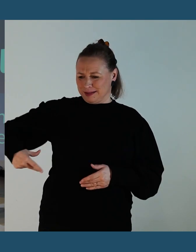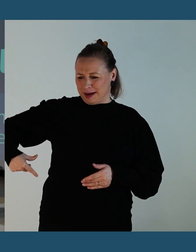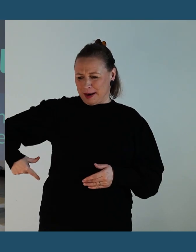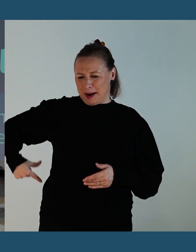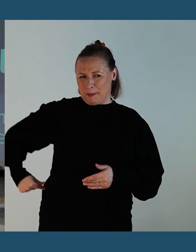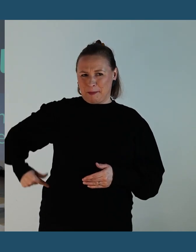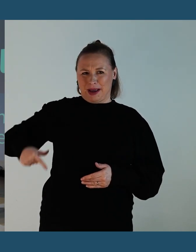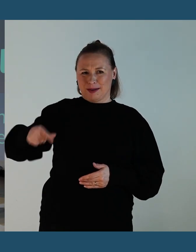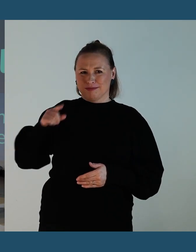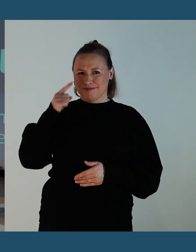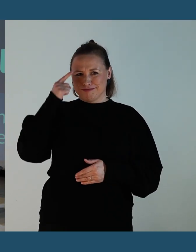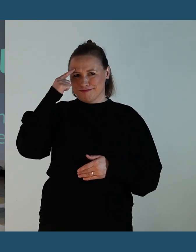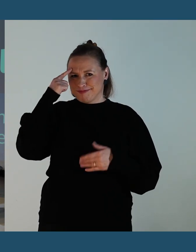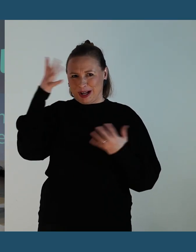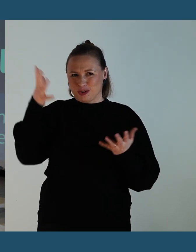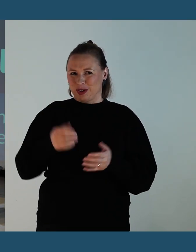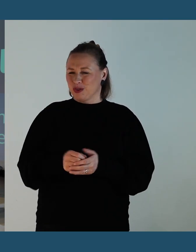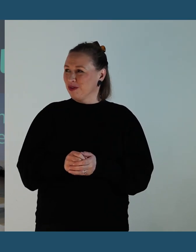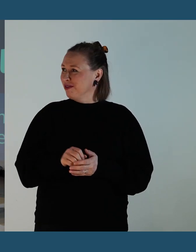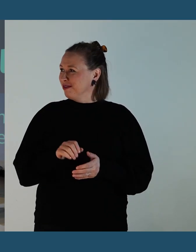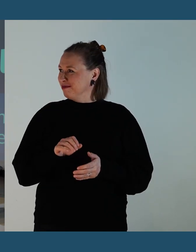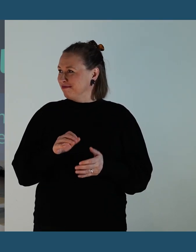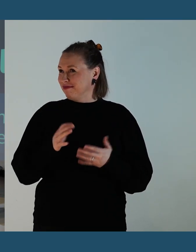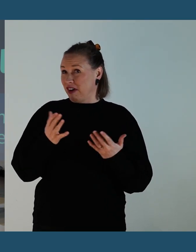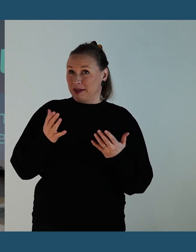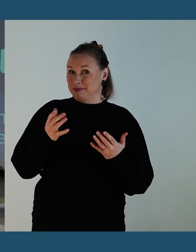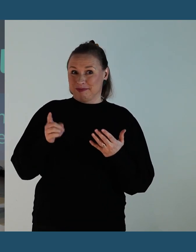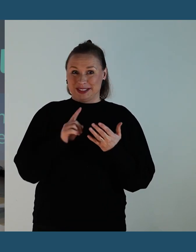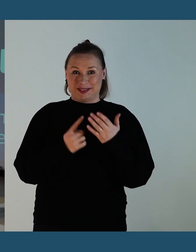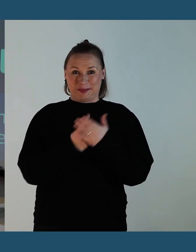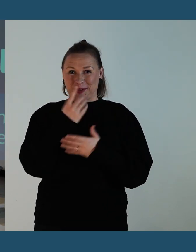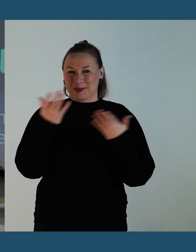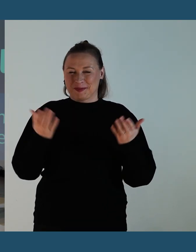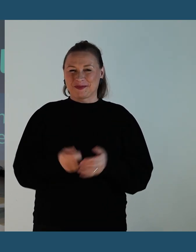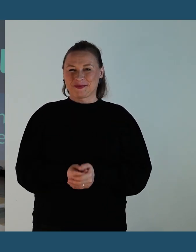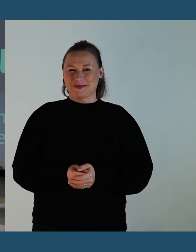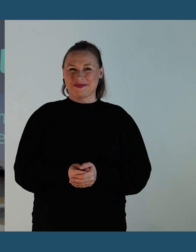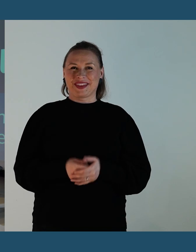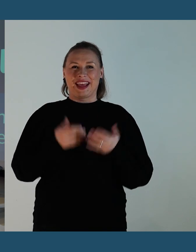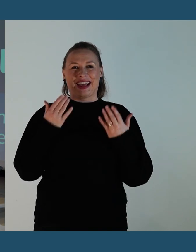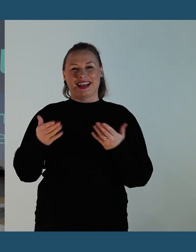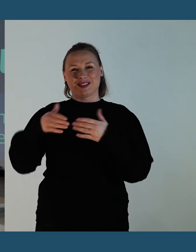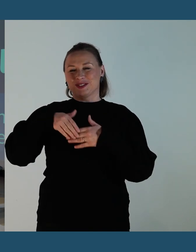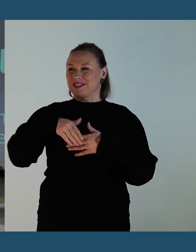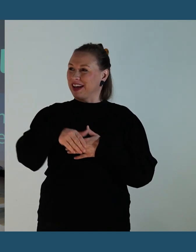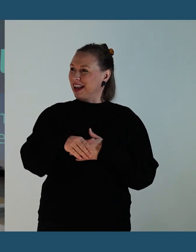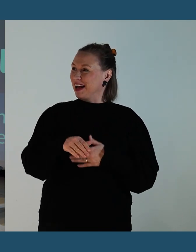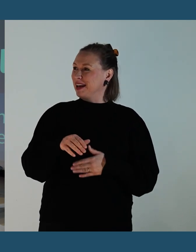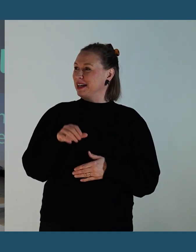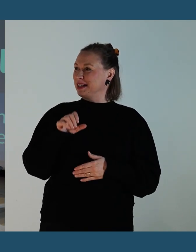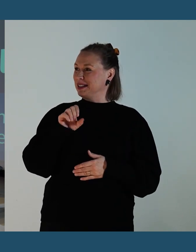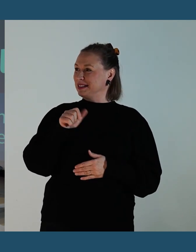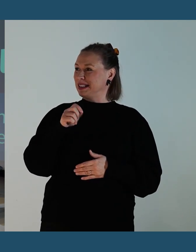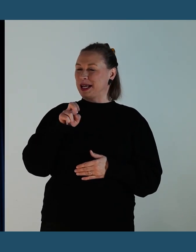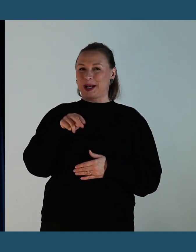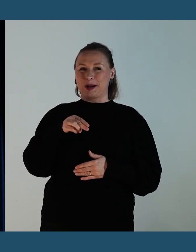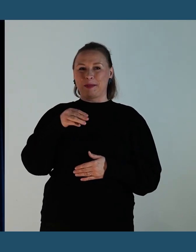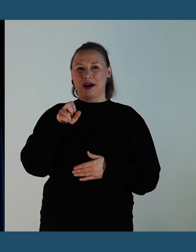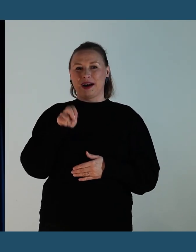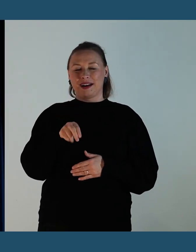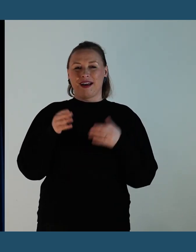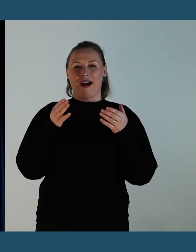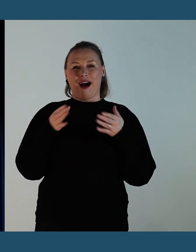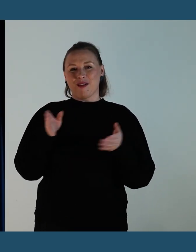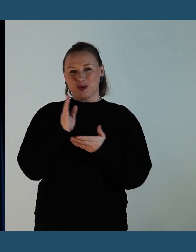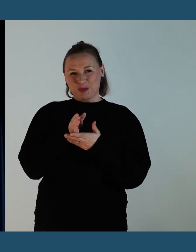vika käsissä, jotka eivät ole meidän käsissä. Kiitos vielä Kristiina Stenmanille myös näistä avaussanoista